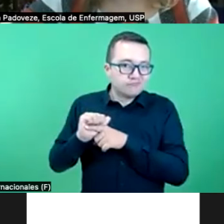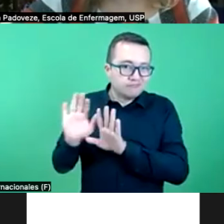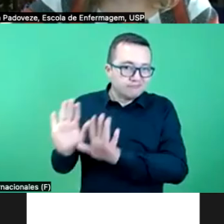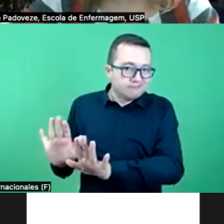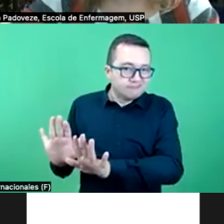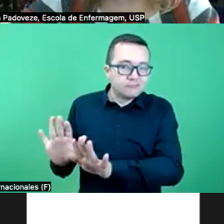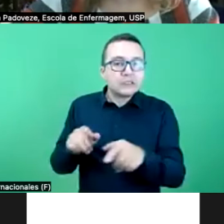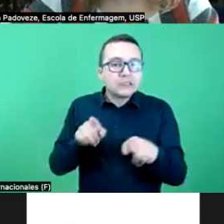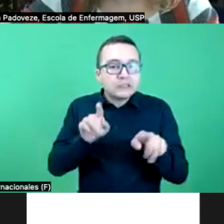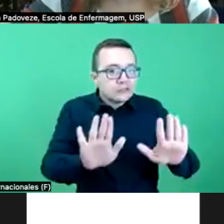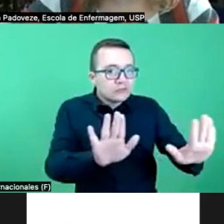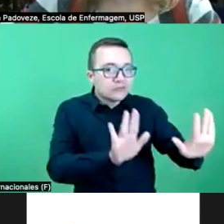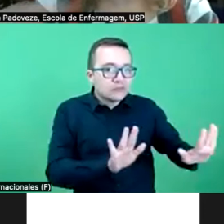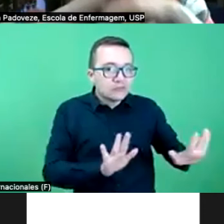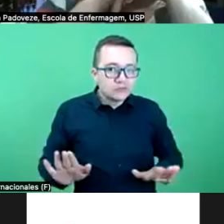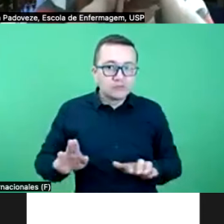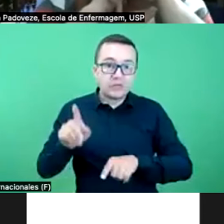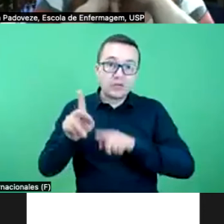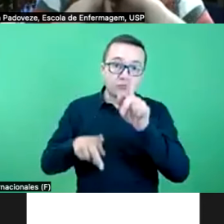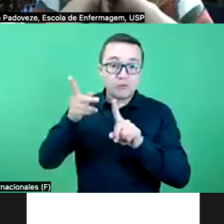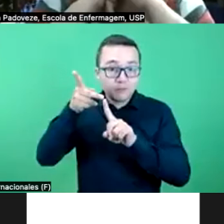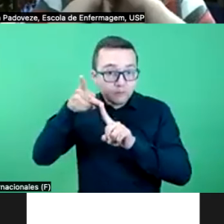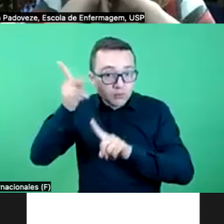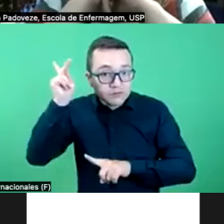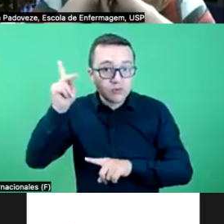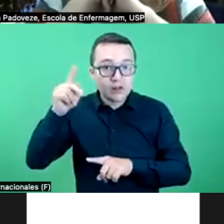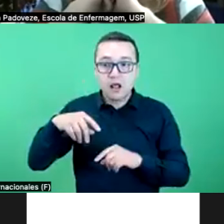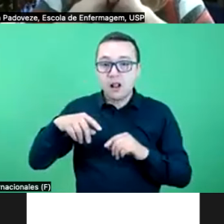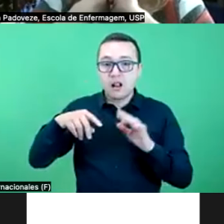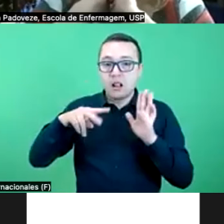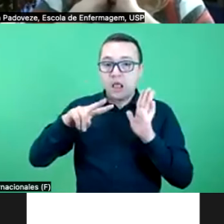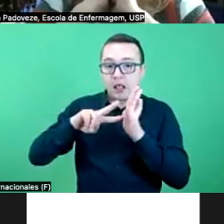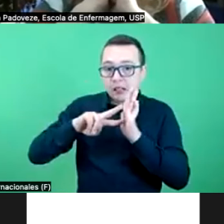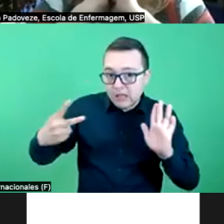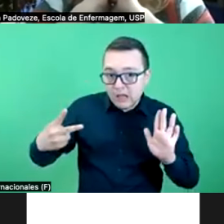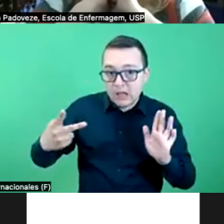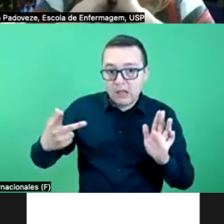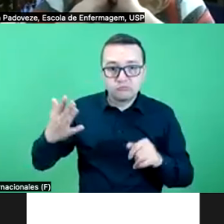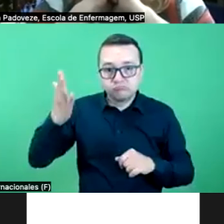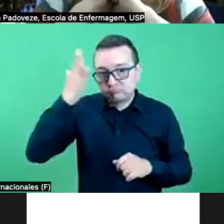Et on a pu aussi voir des connaissances techniques.